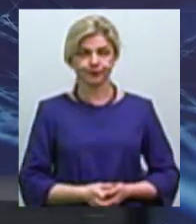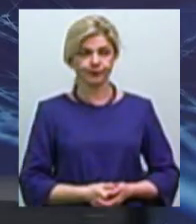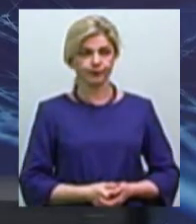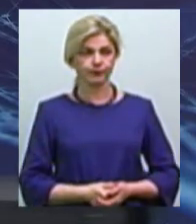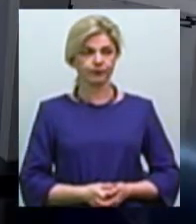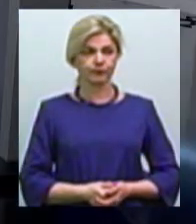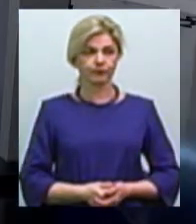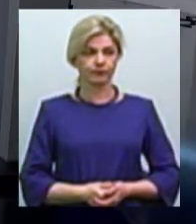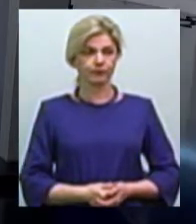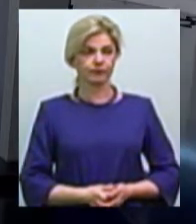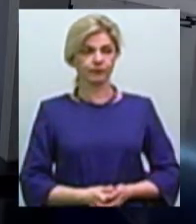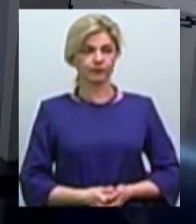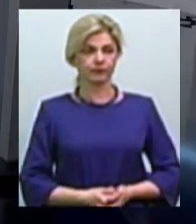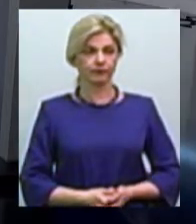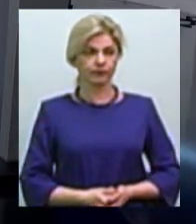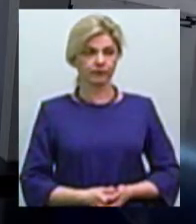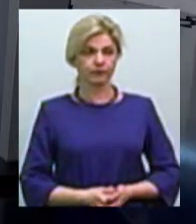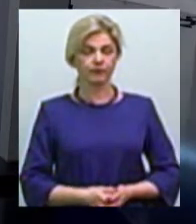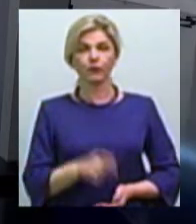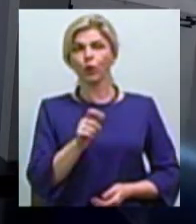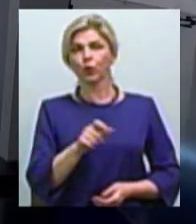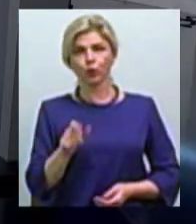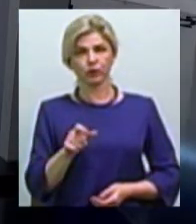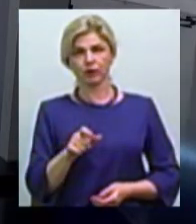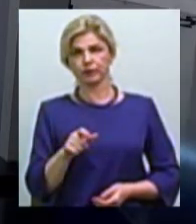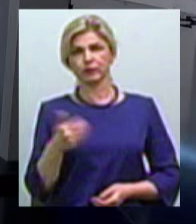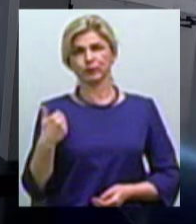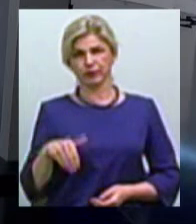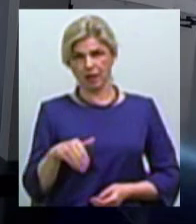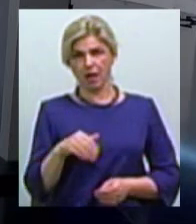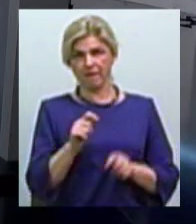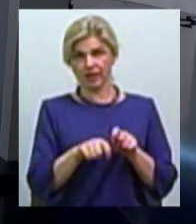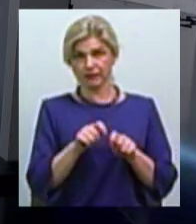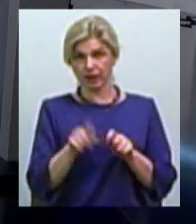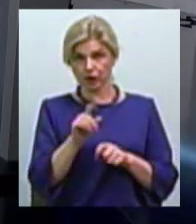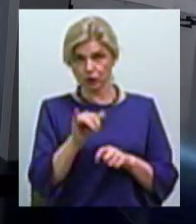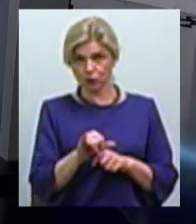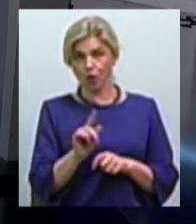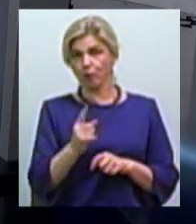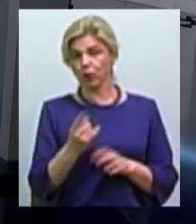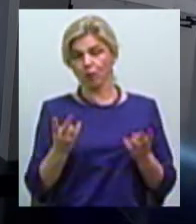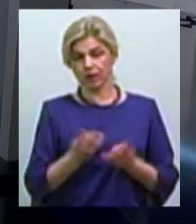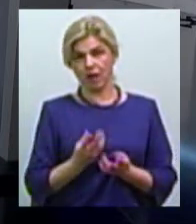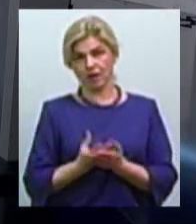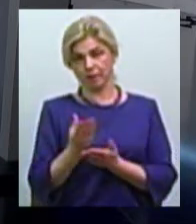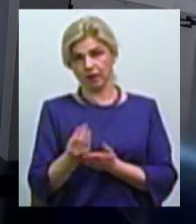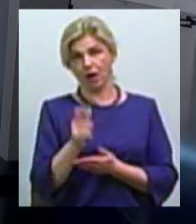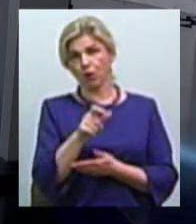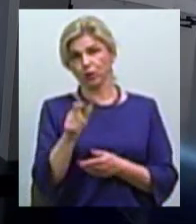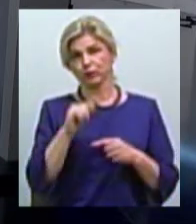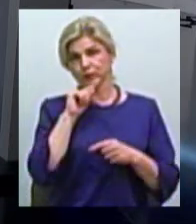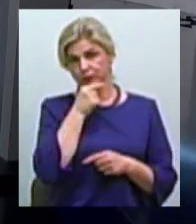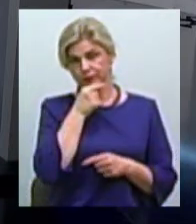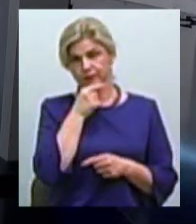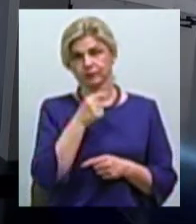не йдуть на проходження ветеринарної експертизи, тому що за це треба платити, а вони просто не